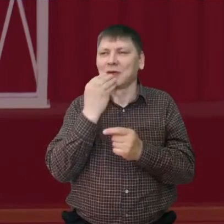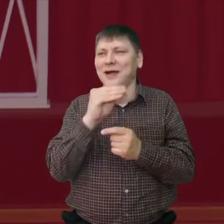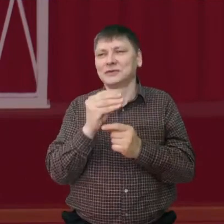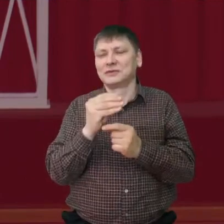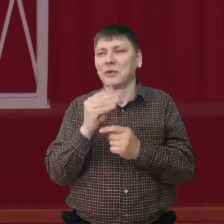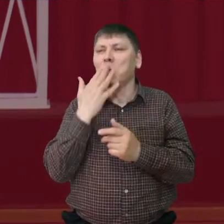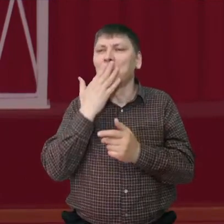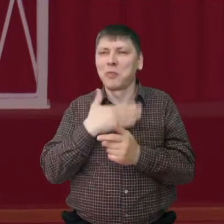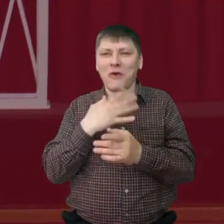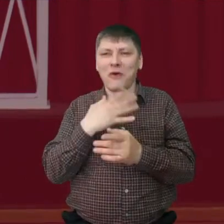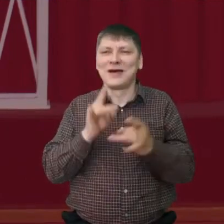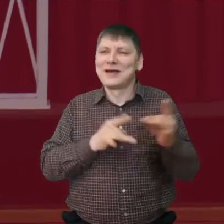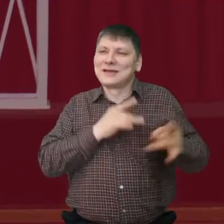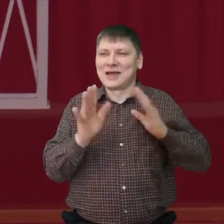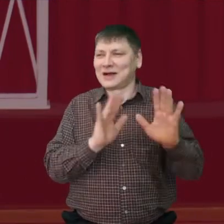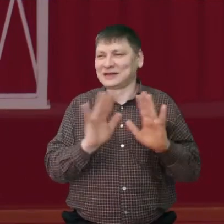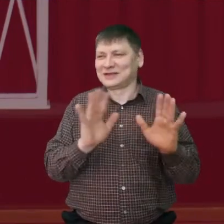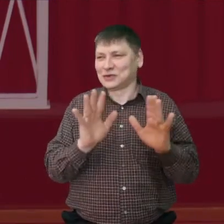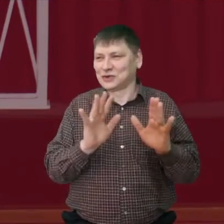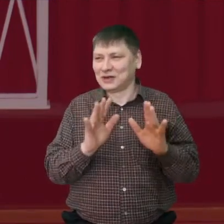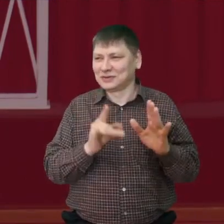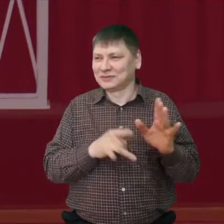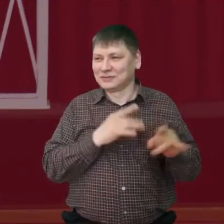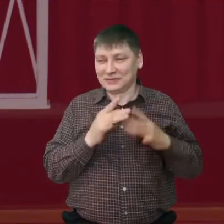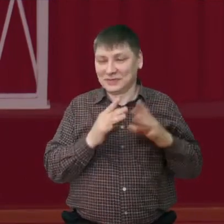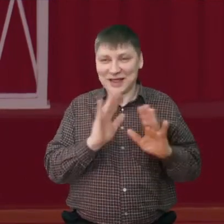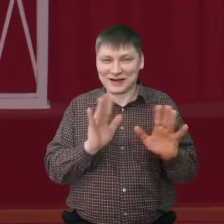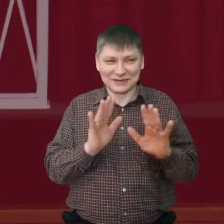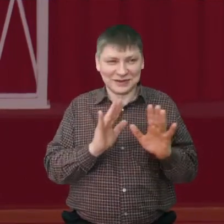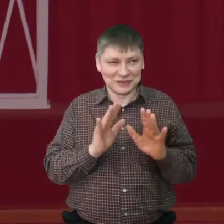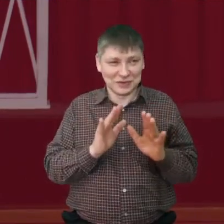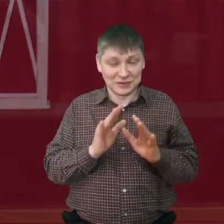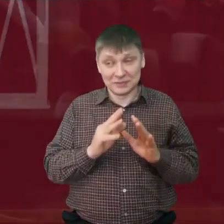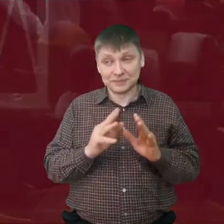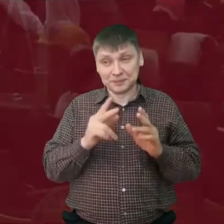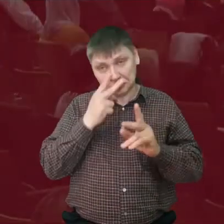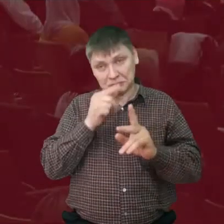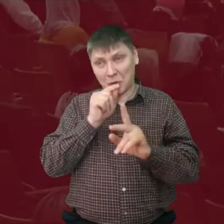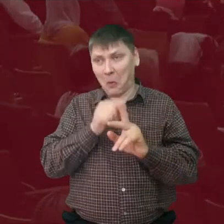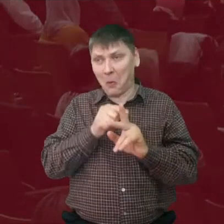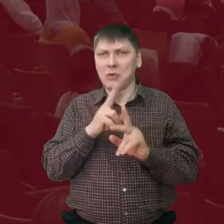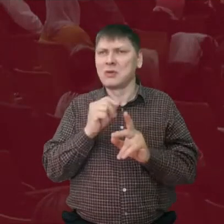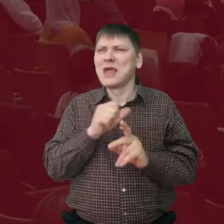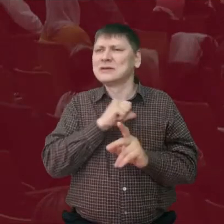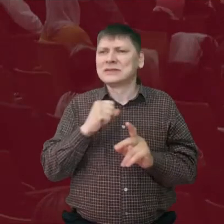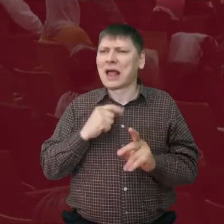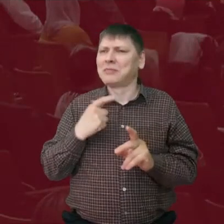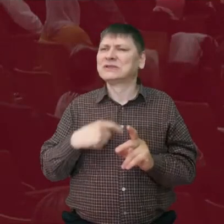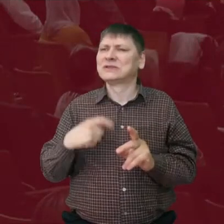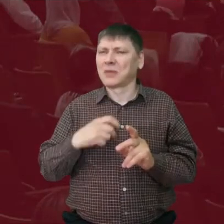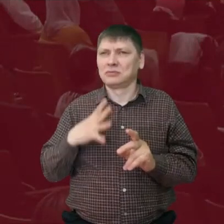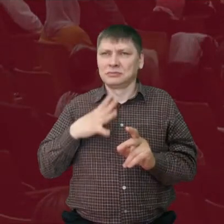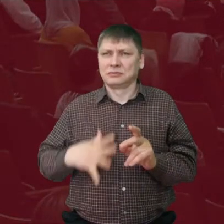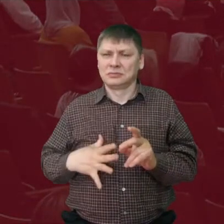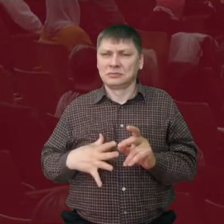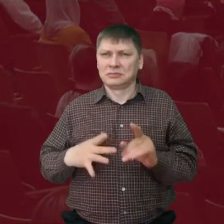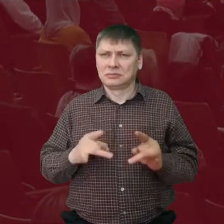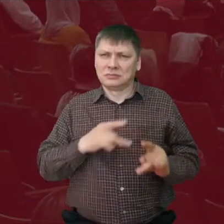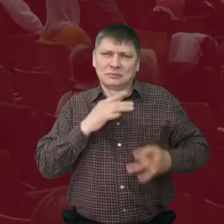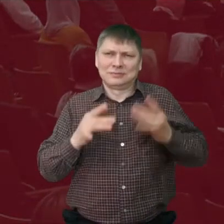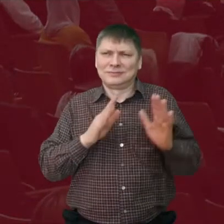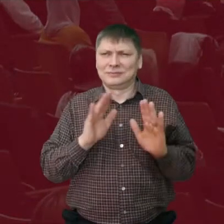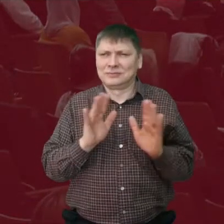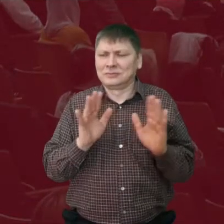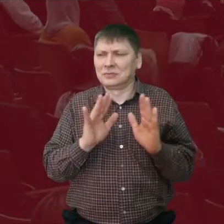что человек, который обладает любовью, способен не только сам себя сдерживать и не проявлять